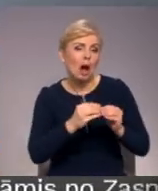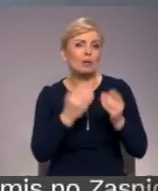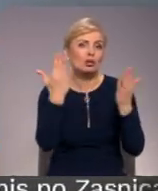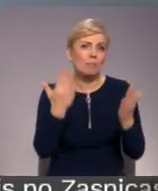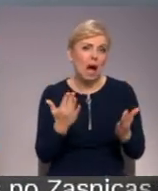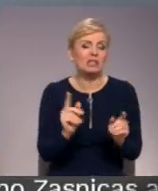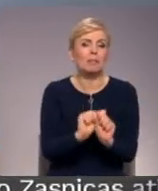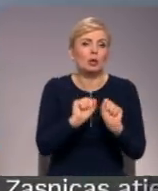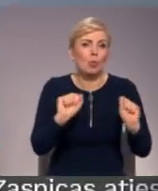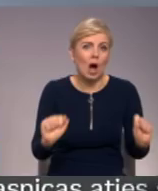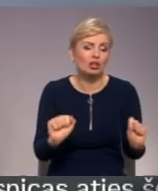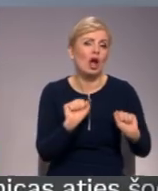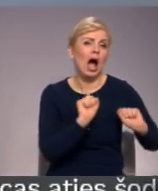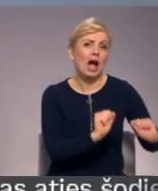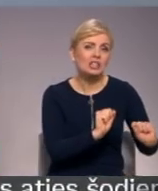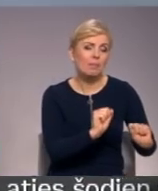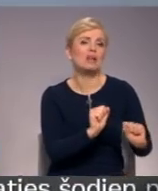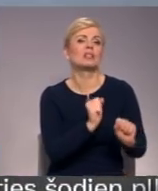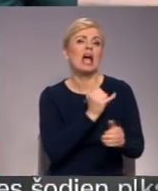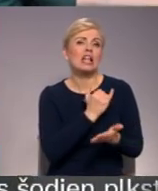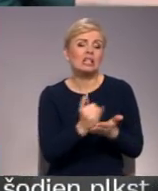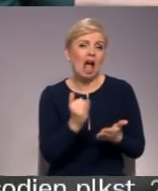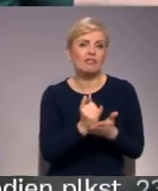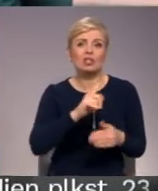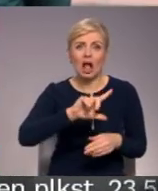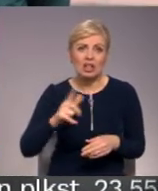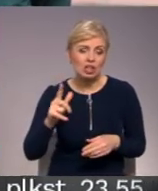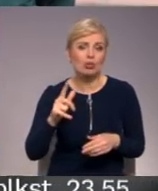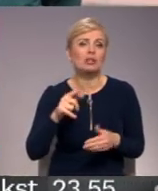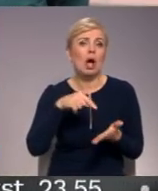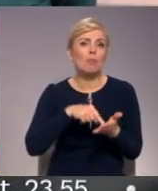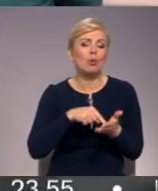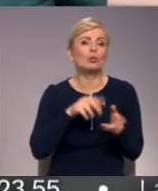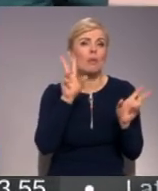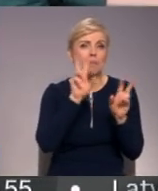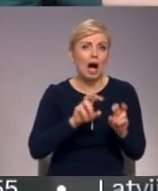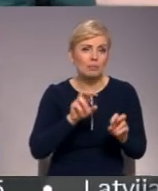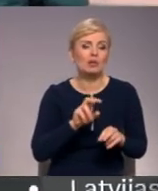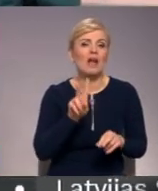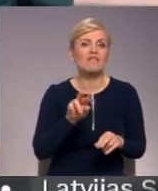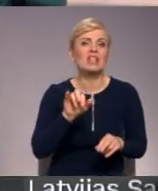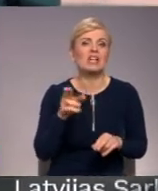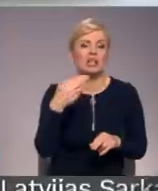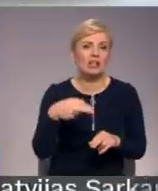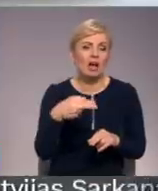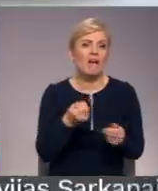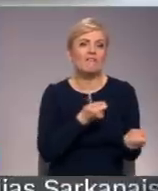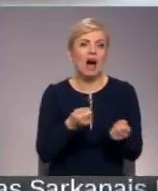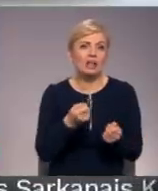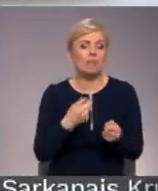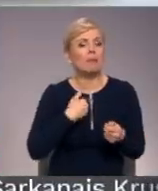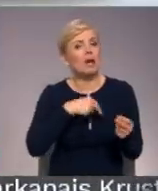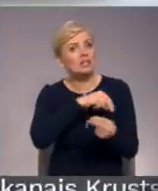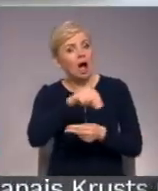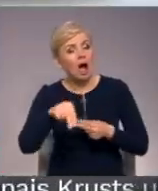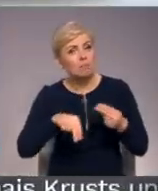ir nodrošināti aizsardzības un dezinfekcijas līdzekļi. Nu pat punktus apsekoja arī valsts ieņēmumu dienesta vadība. Mēs apspriedām